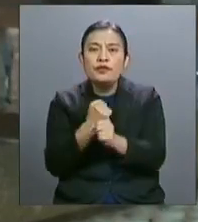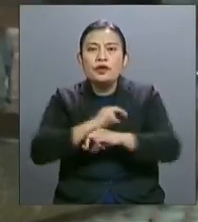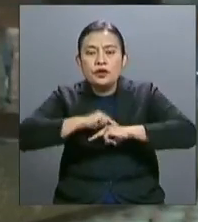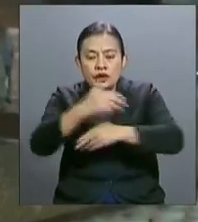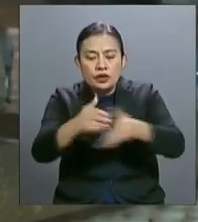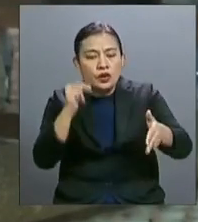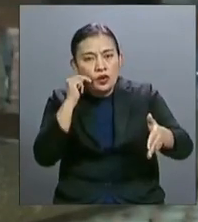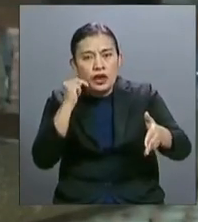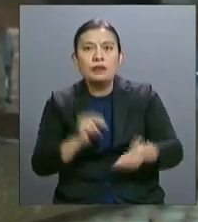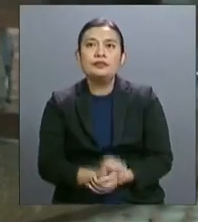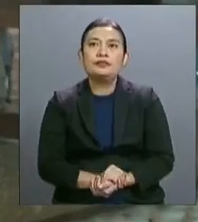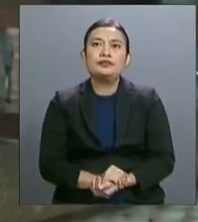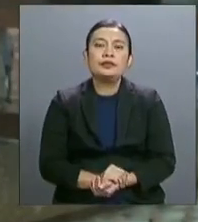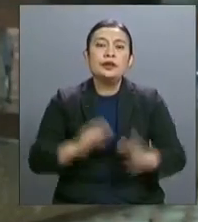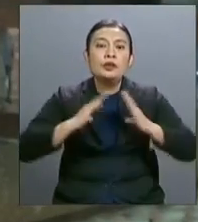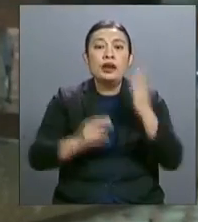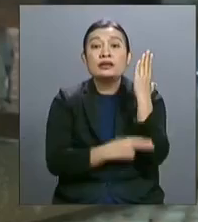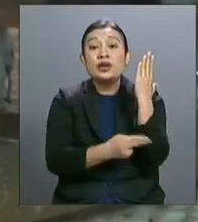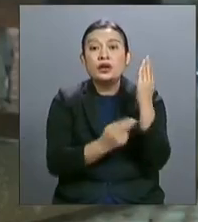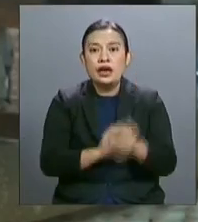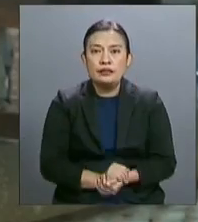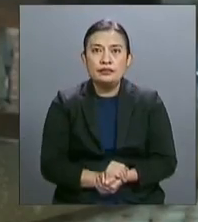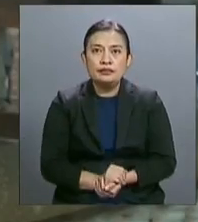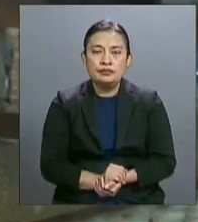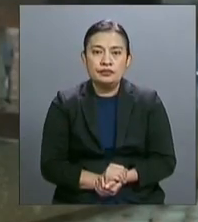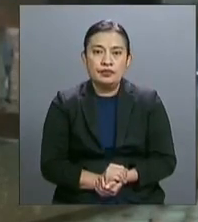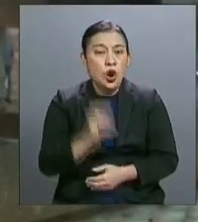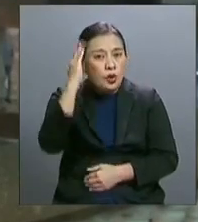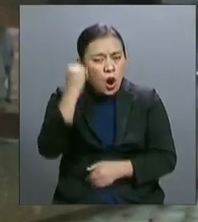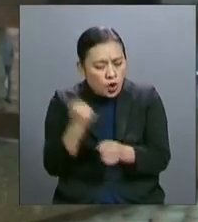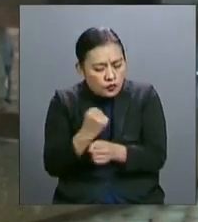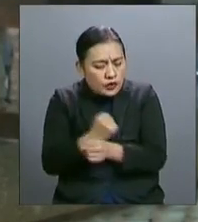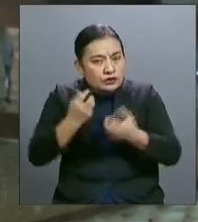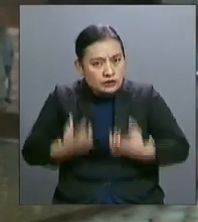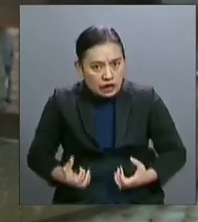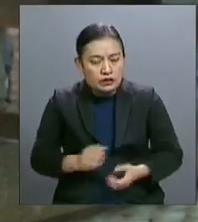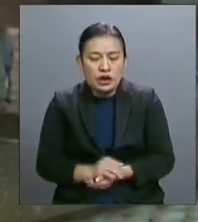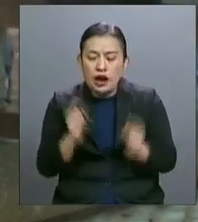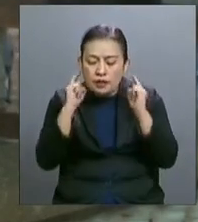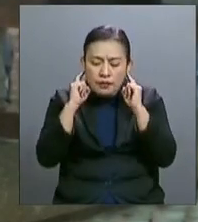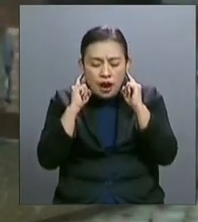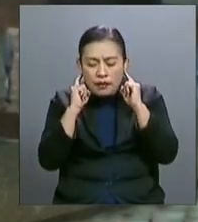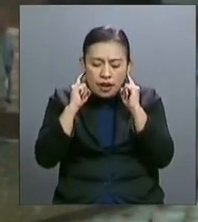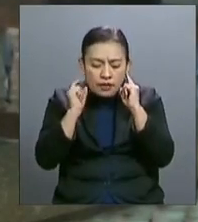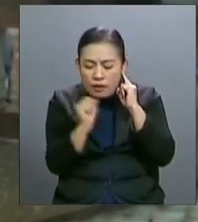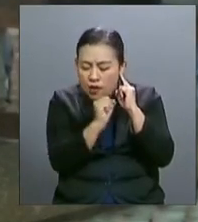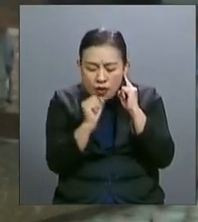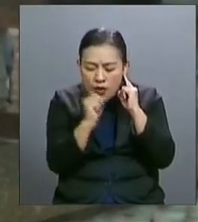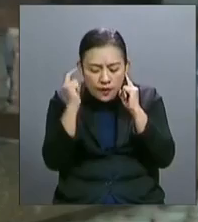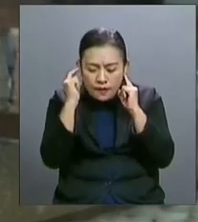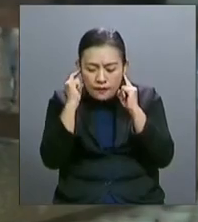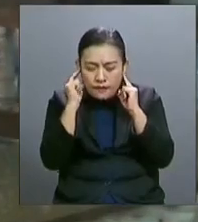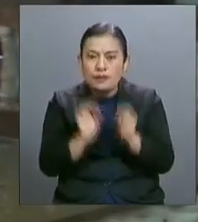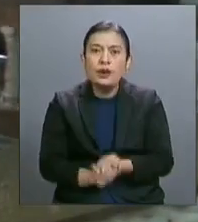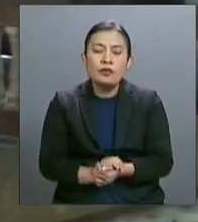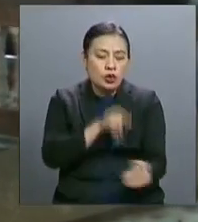ย่างเงี้ยเวลาพักที่โรงแรมแกจะหูเป็นคนที่ซ้อมหนักถ้าแกะเพลงอะไรเนี่ยพ่อแกจะซ้อมมาเ